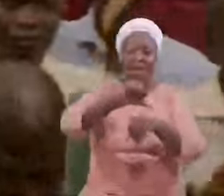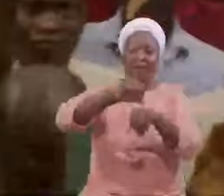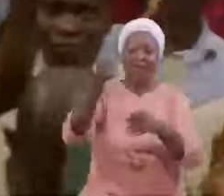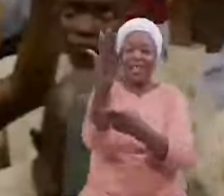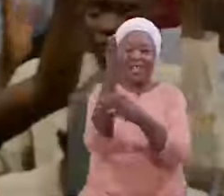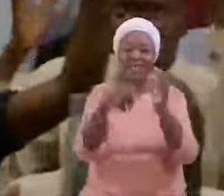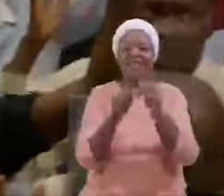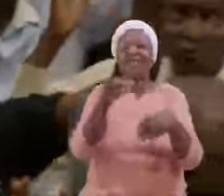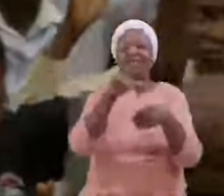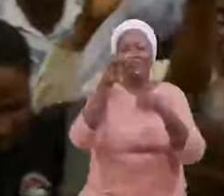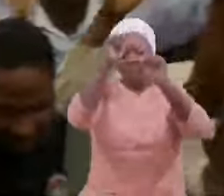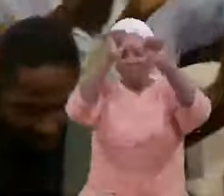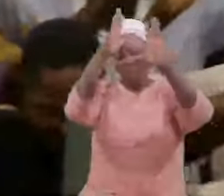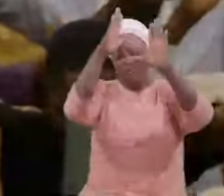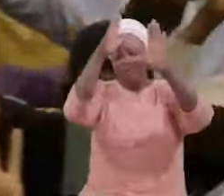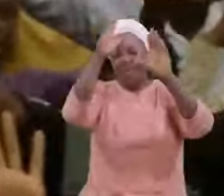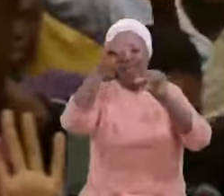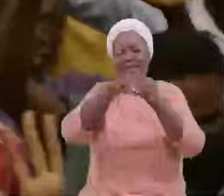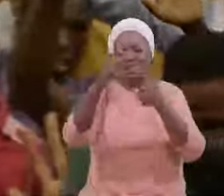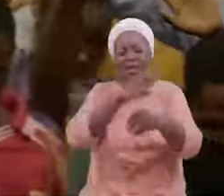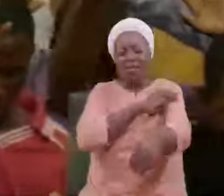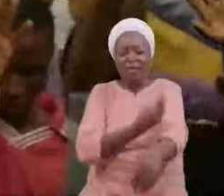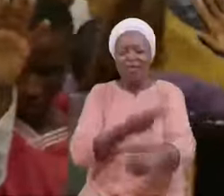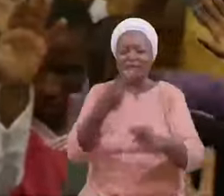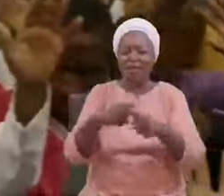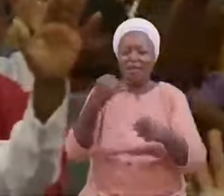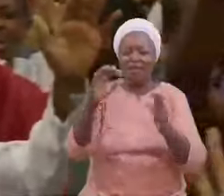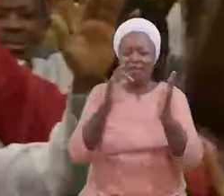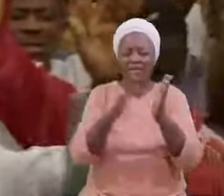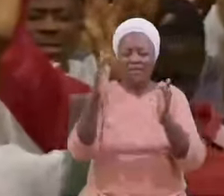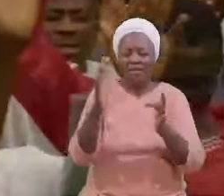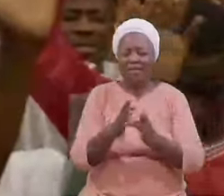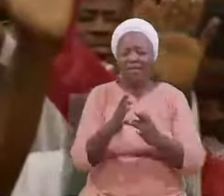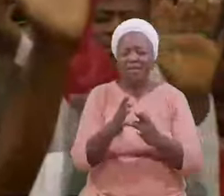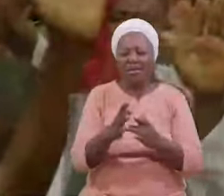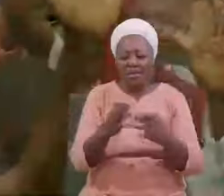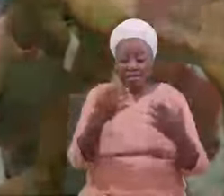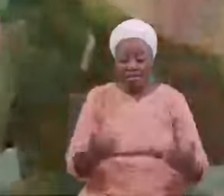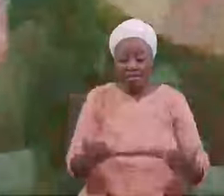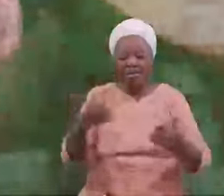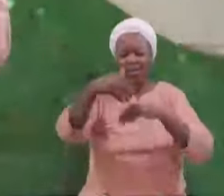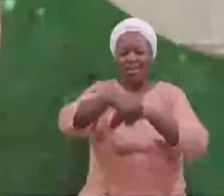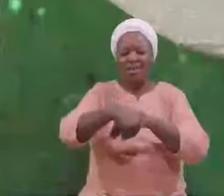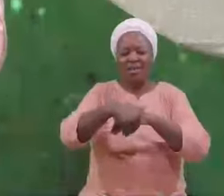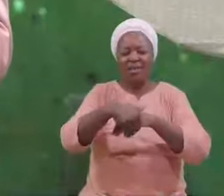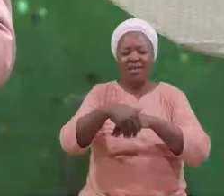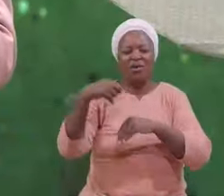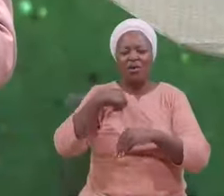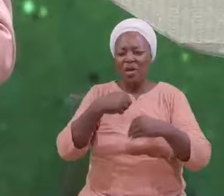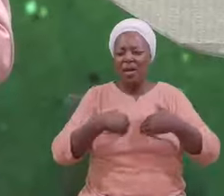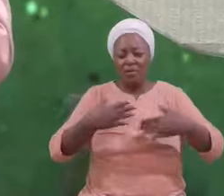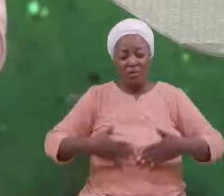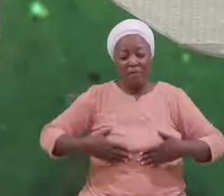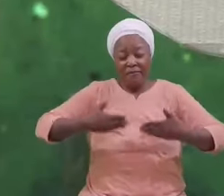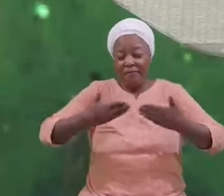paix au nom puissant de Jésus ce soir. Nous avons confessé